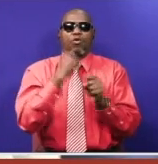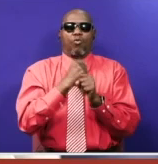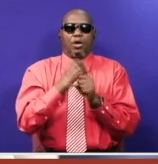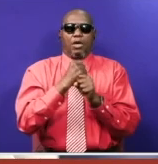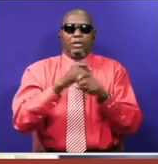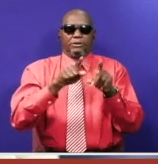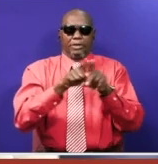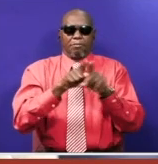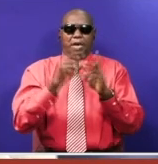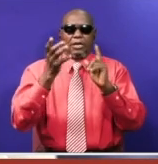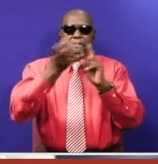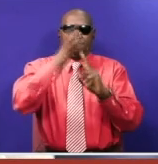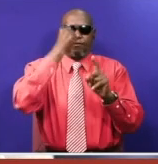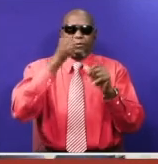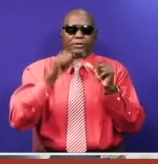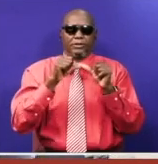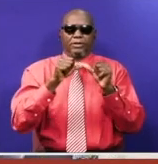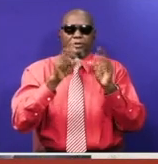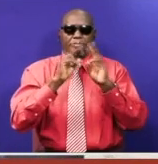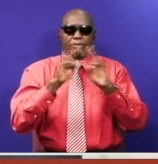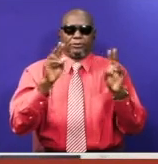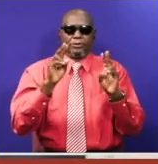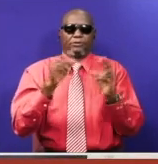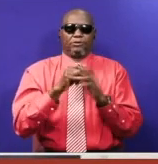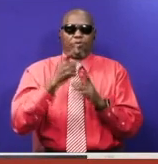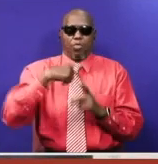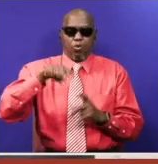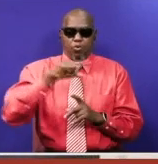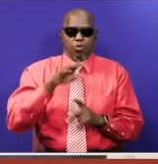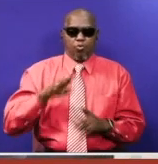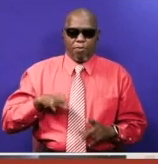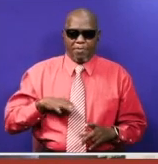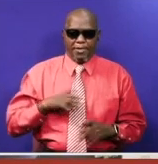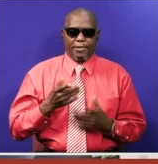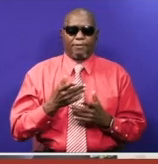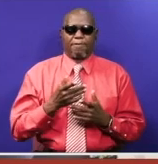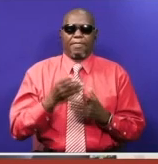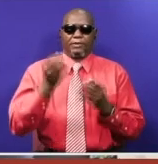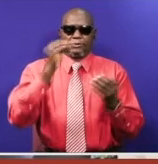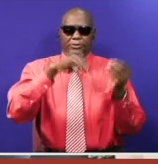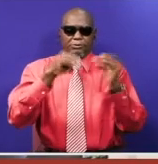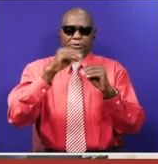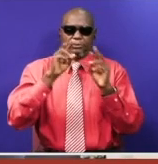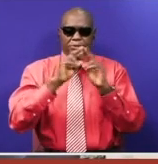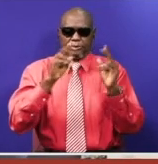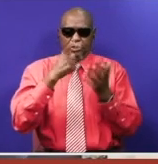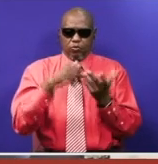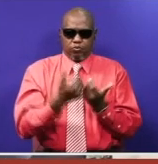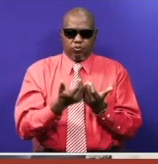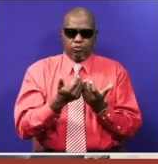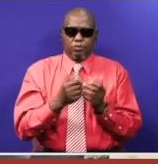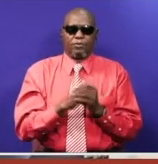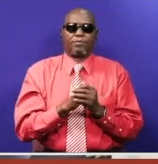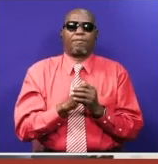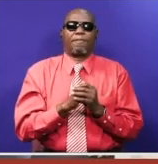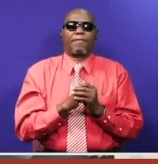towards achieving a sustainable peace. Kwa sisi wa mama, kitu ile inachangia mambo ya amani, hii